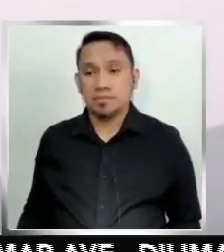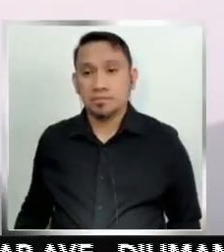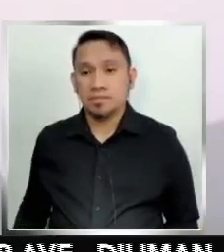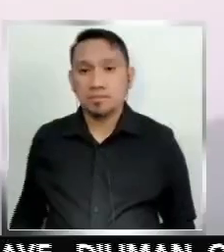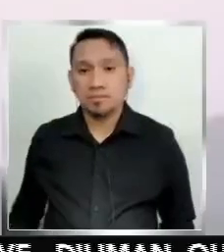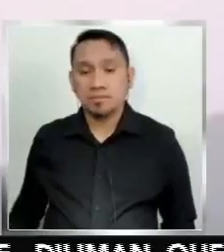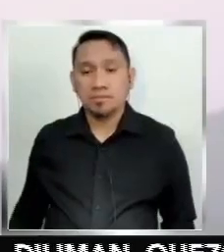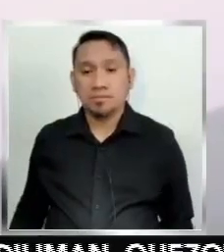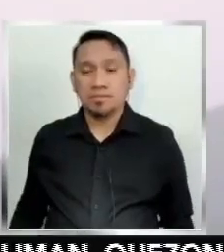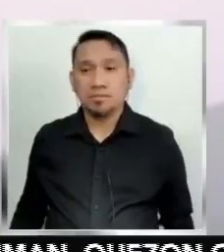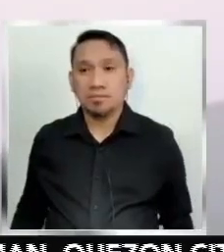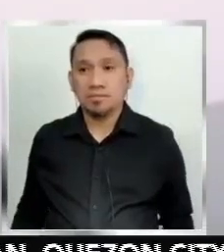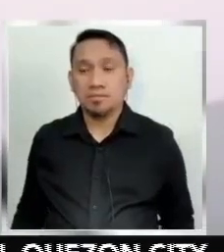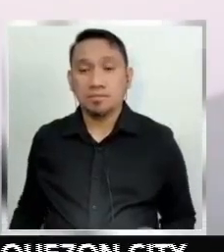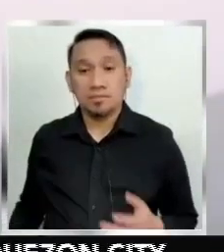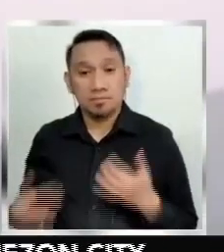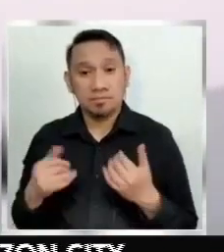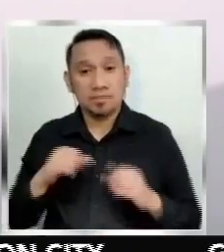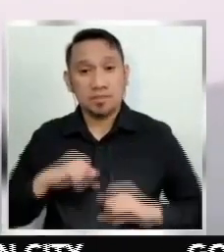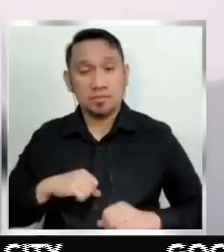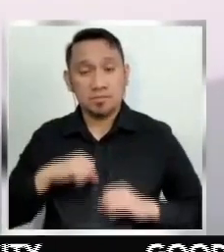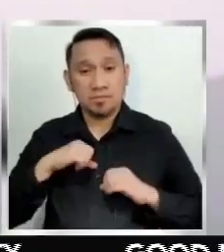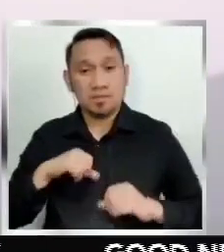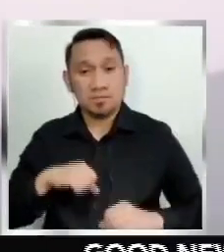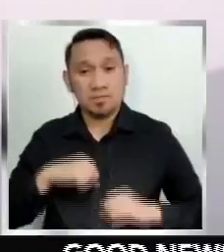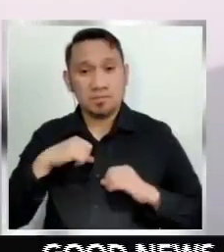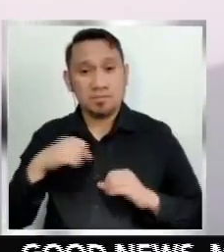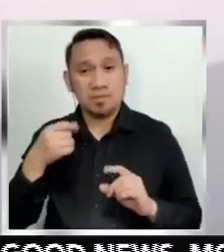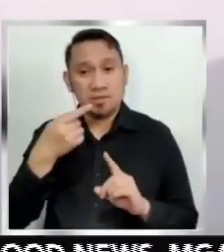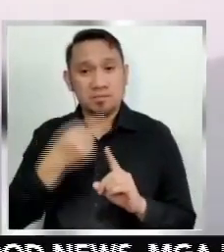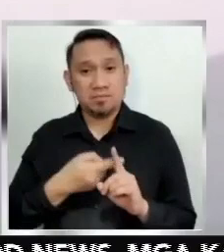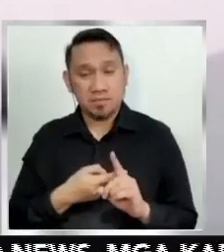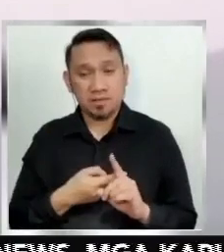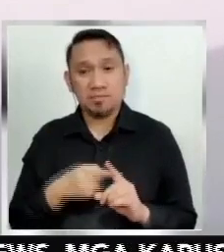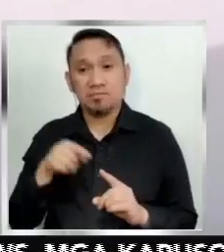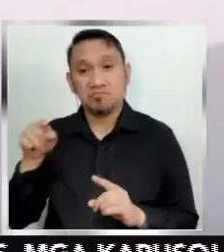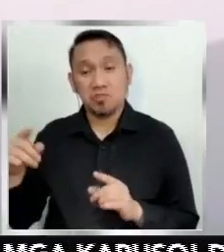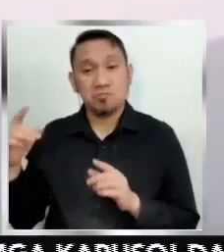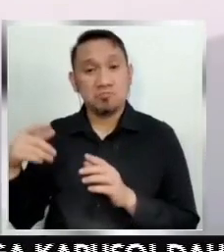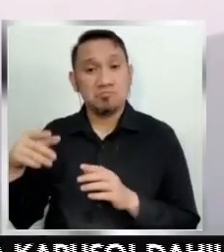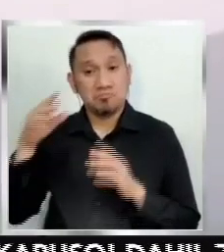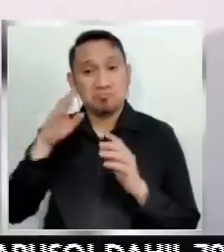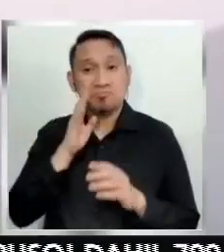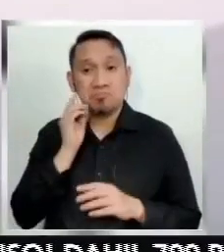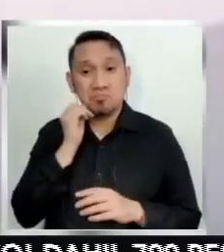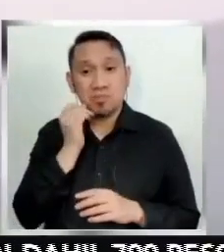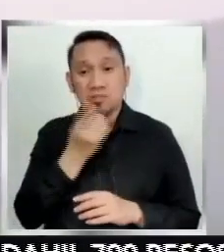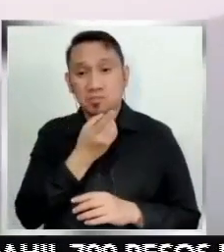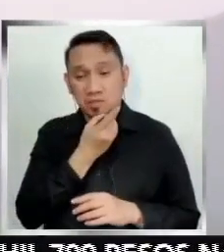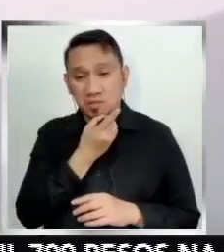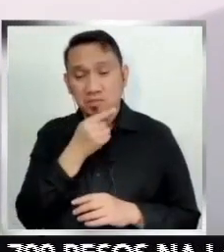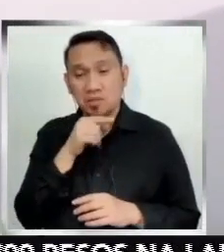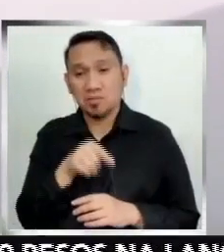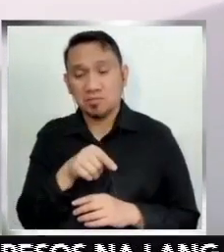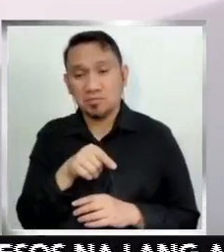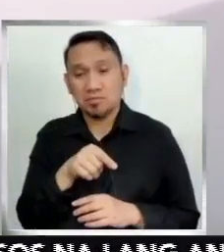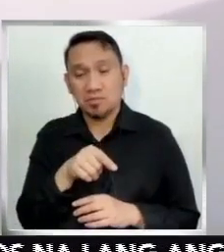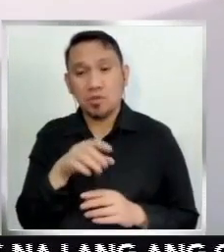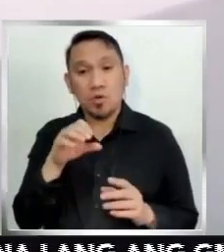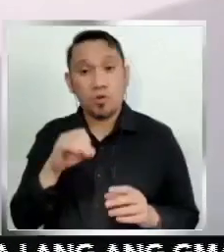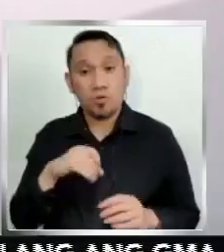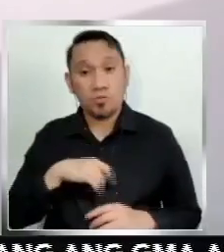Kakaisa raw ngayong Pride Month si Vice President Sara Duterte sa pagsulong ng batas para sa proteksyon ng